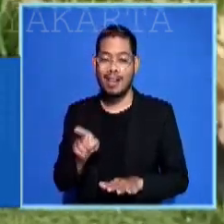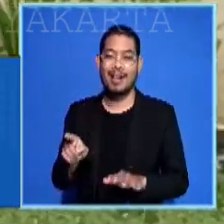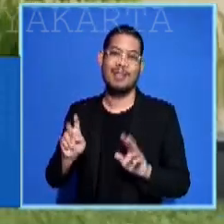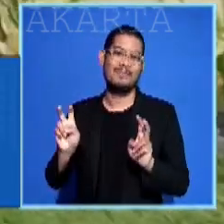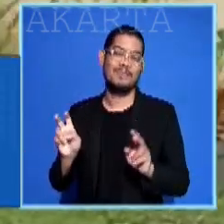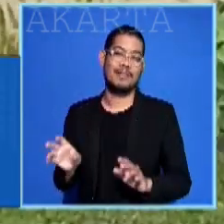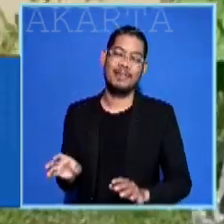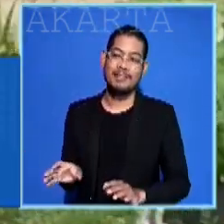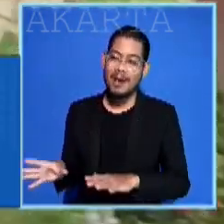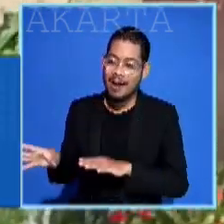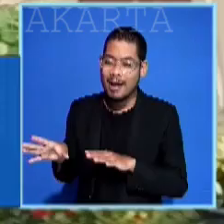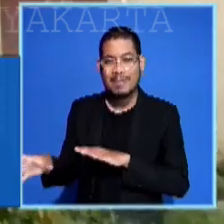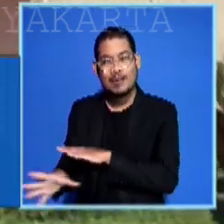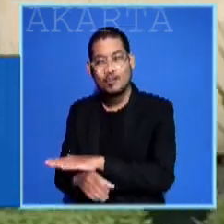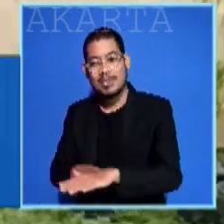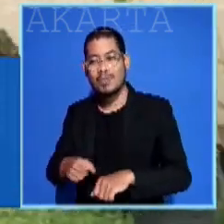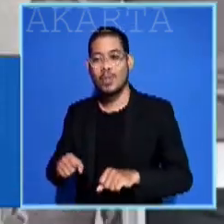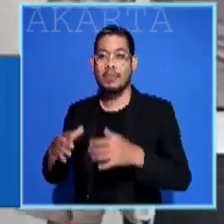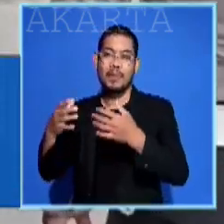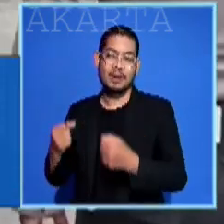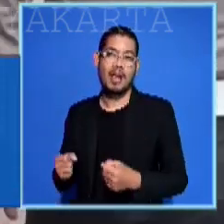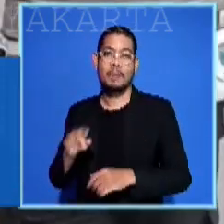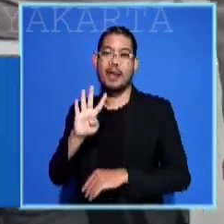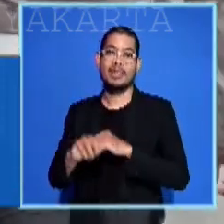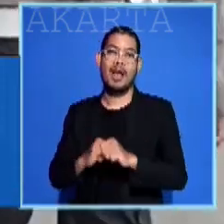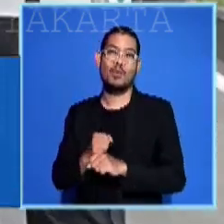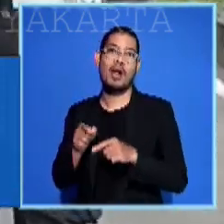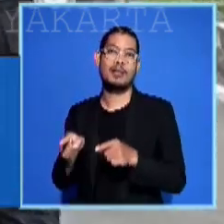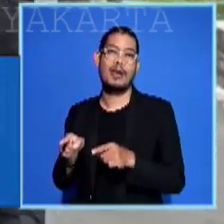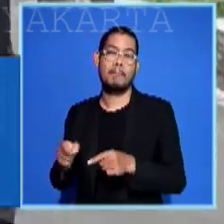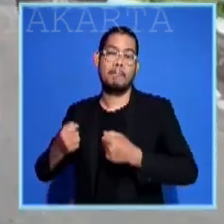maksimal 4 tahun penjara. Demikian Jat Miko Hadi melaporkan dari Kulon.